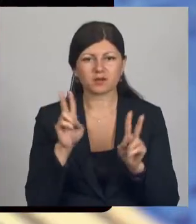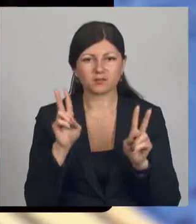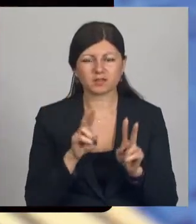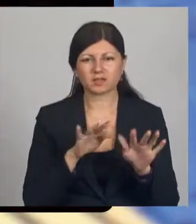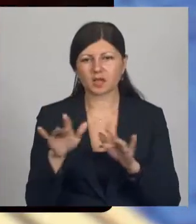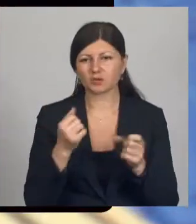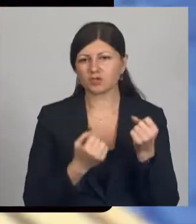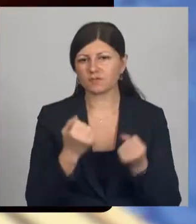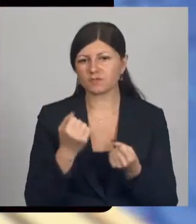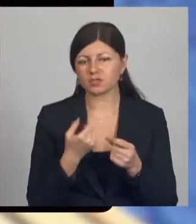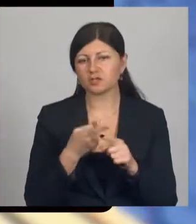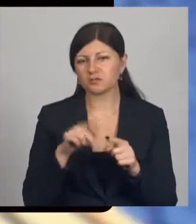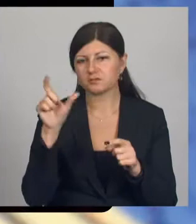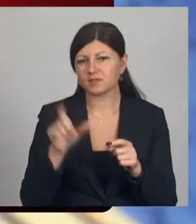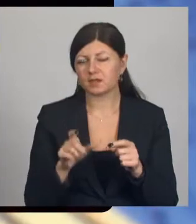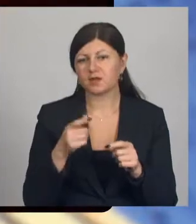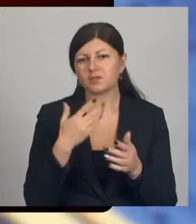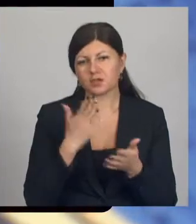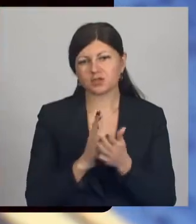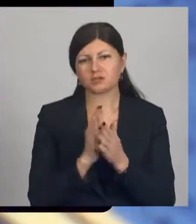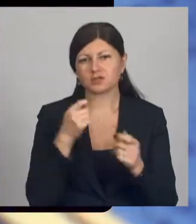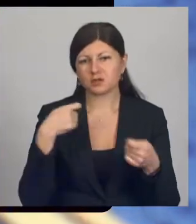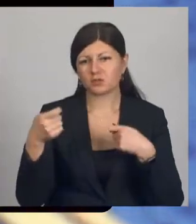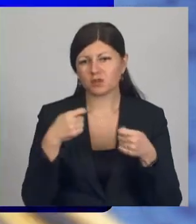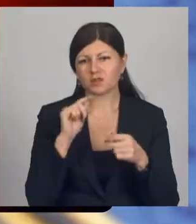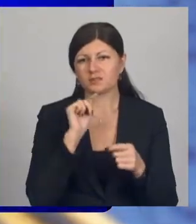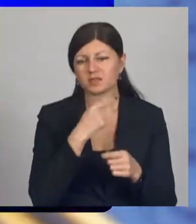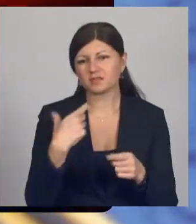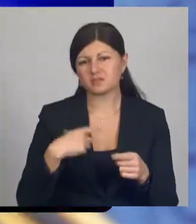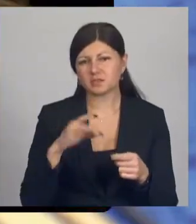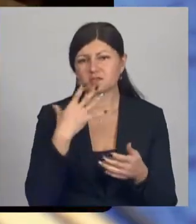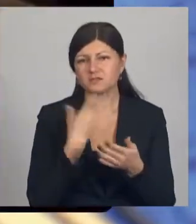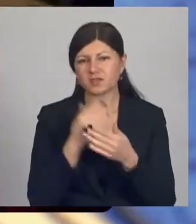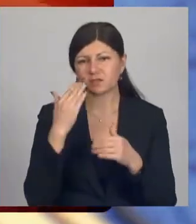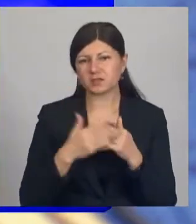движения, прежде всего водителями. Так что будьте аккуратны, берегите себя и своих близких на дороге.